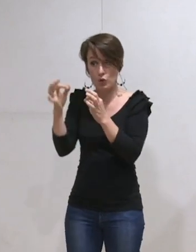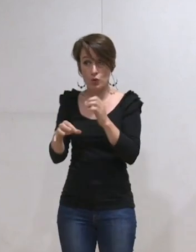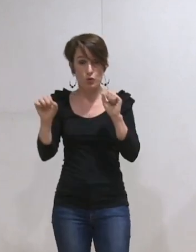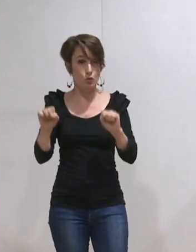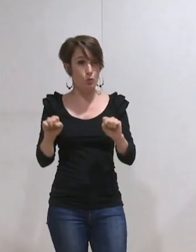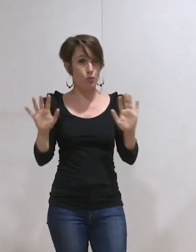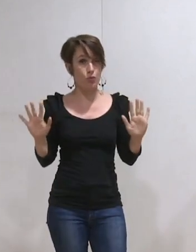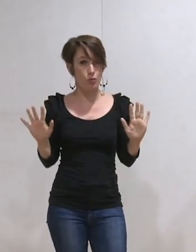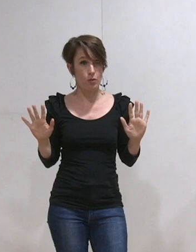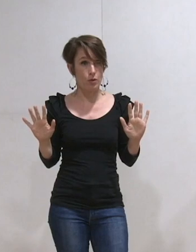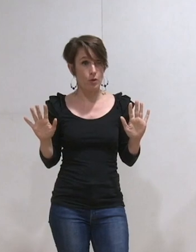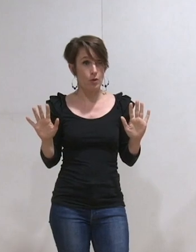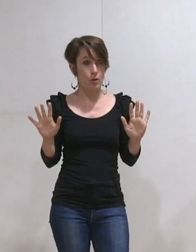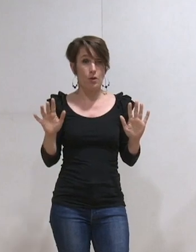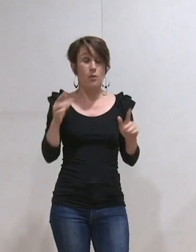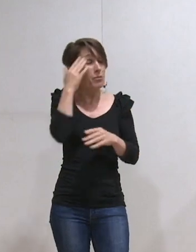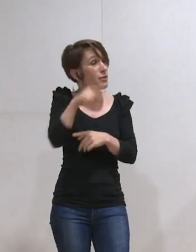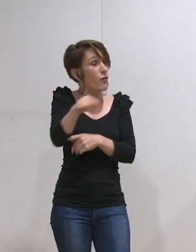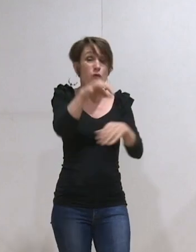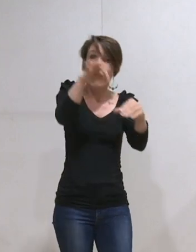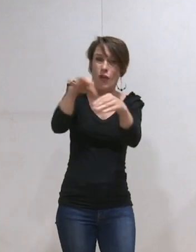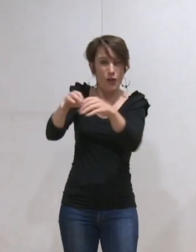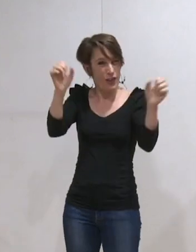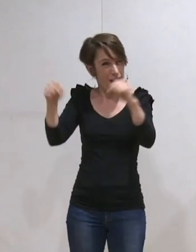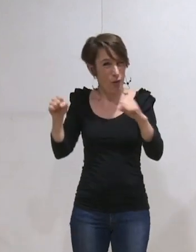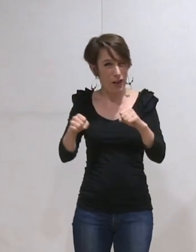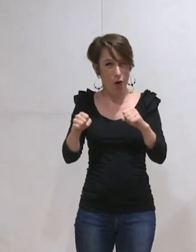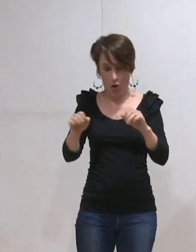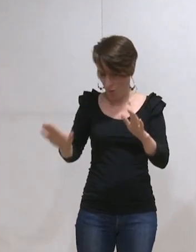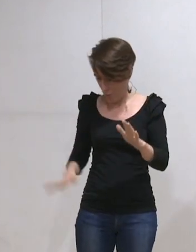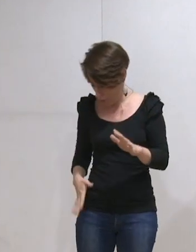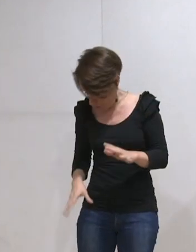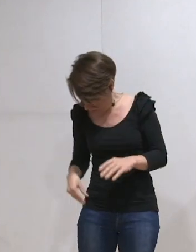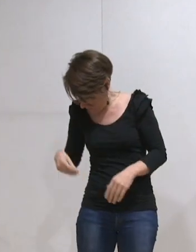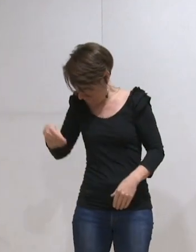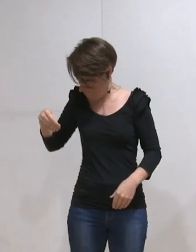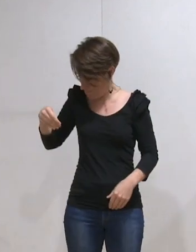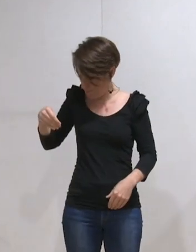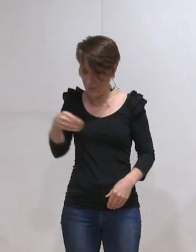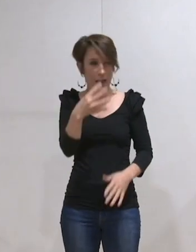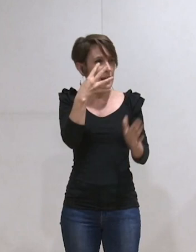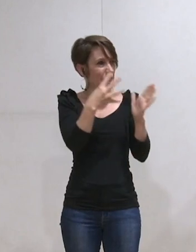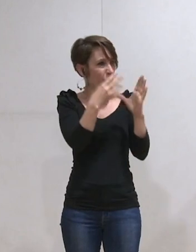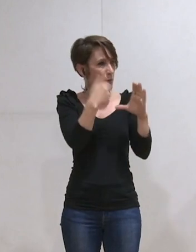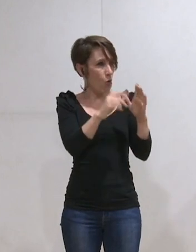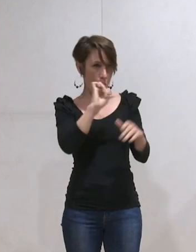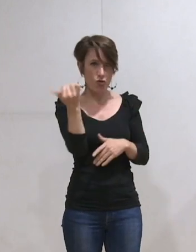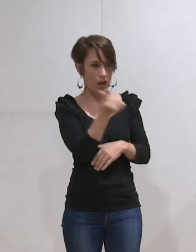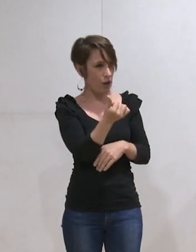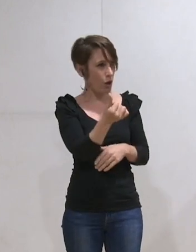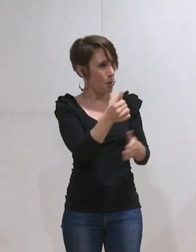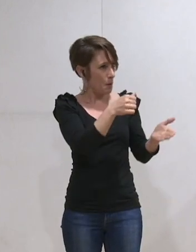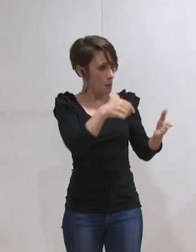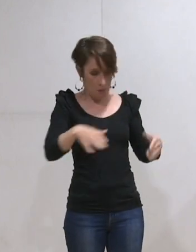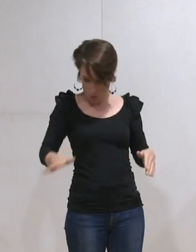vous tous ceux qui allez voter pour et bien vous mettez la main au portefeuille ça va vous faire en gros 4000 € par personne et posez-vous la question